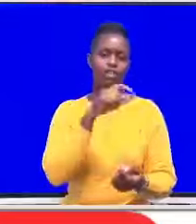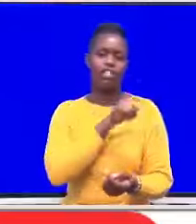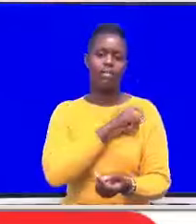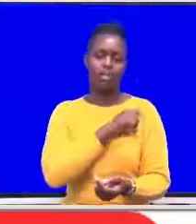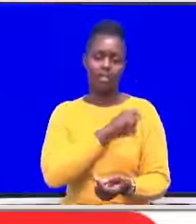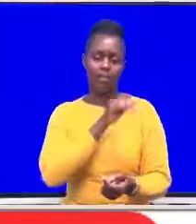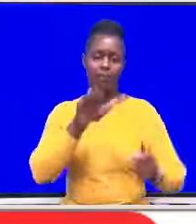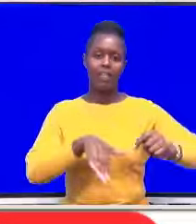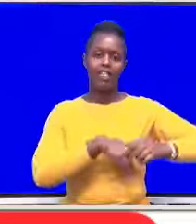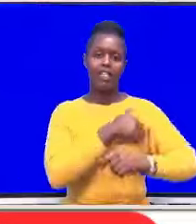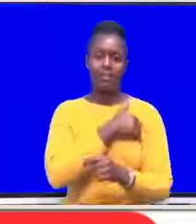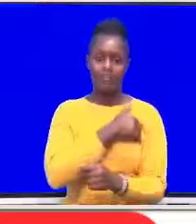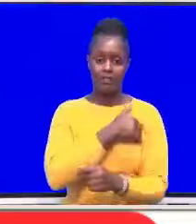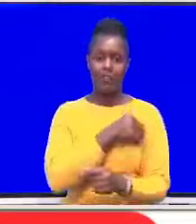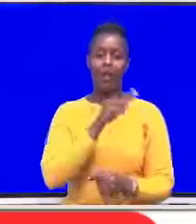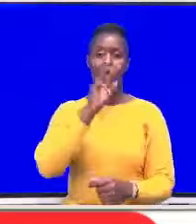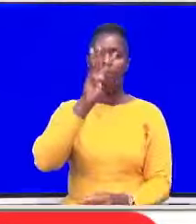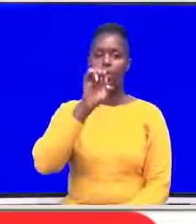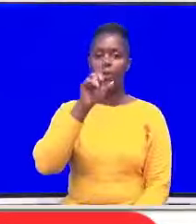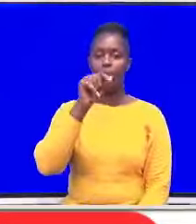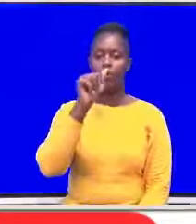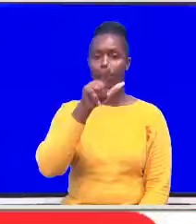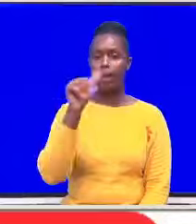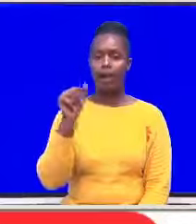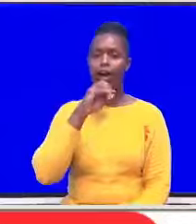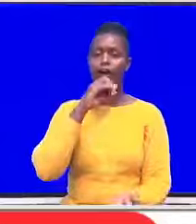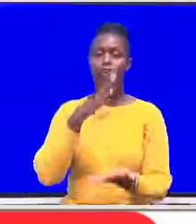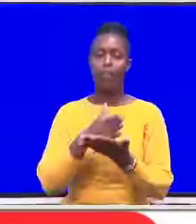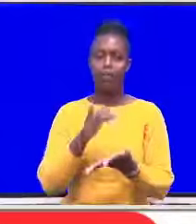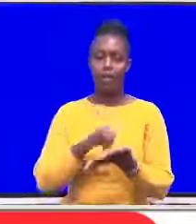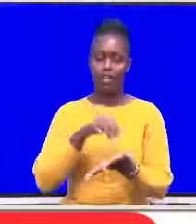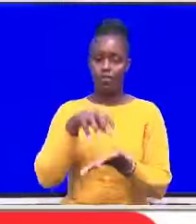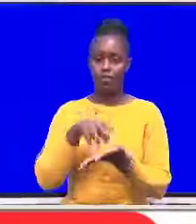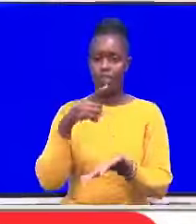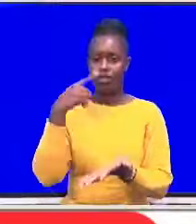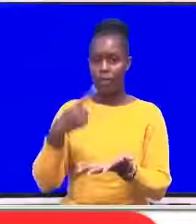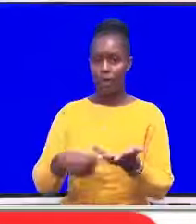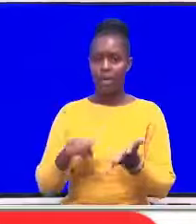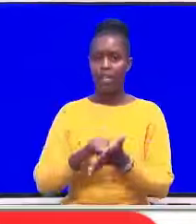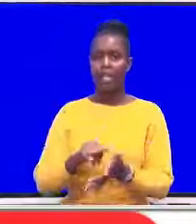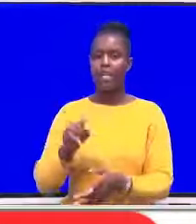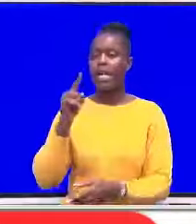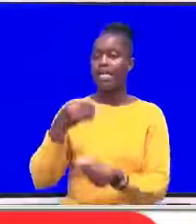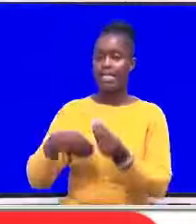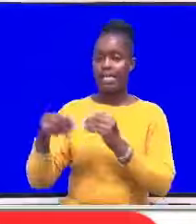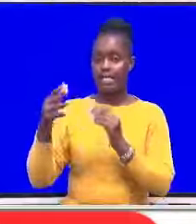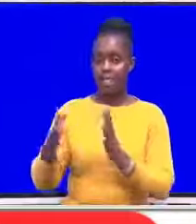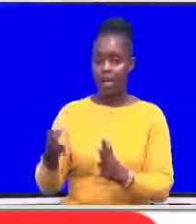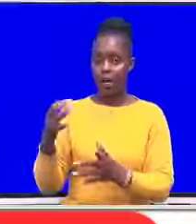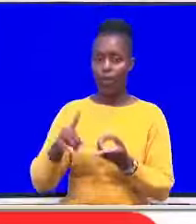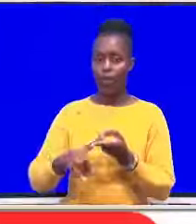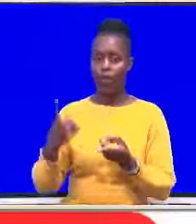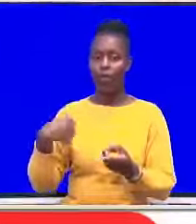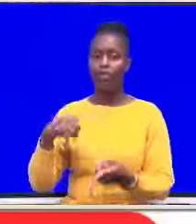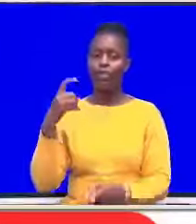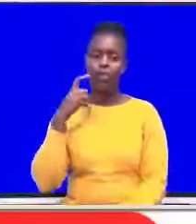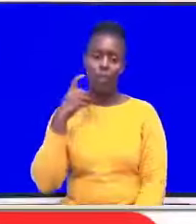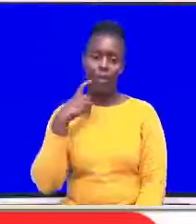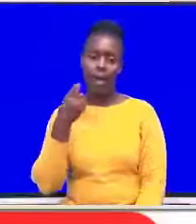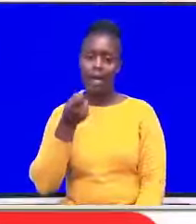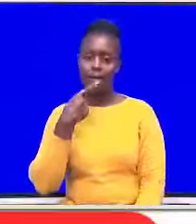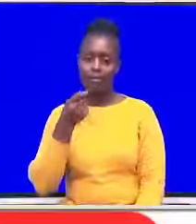wa Chesikaki Morris Wetala amedhibitisha tukio hilo na kusema kuwa mshukiwa mmoja wa duka hilo la dawa anazuiliwa katika